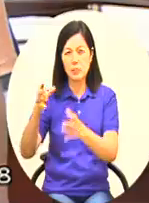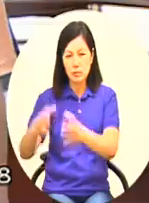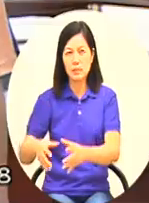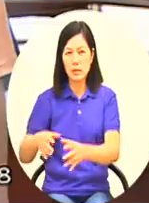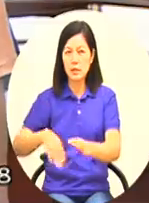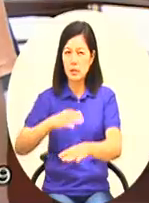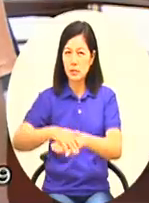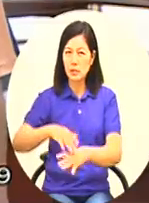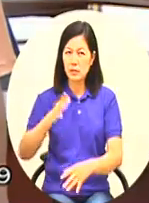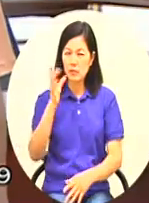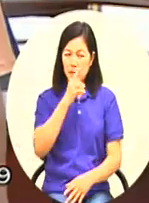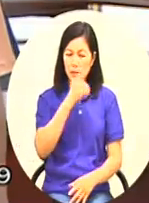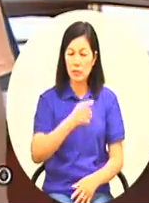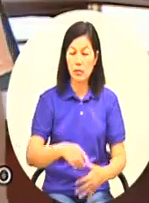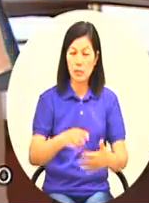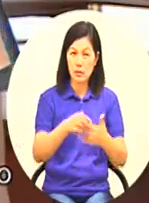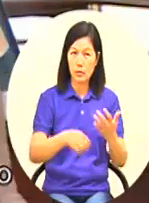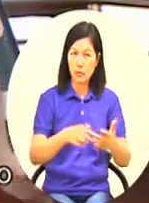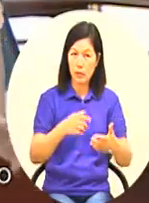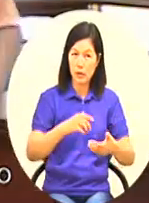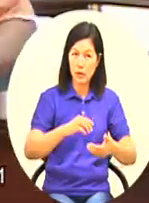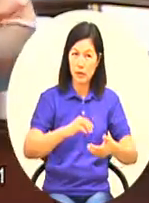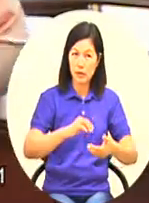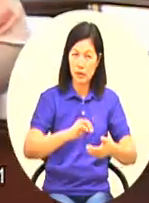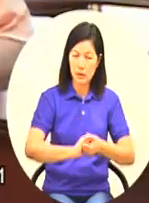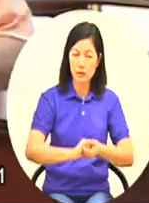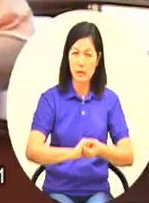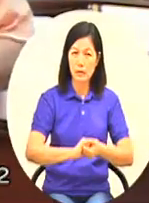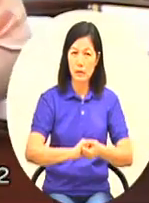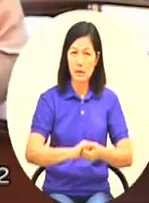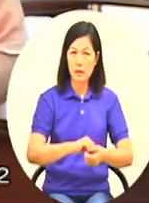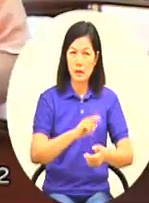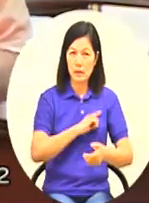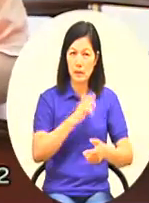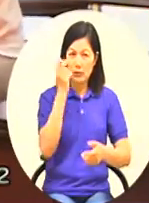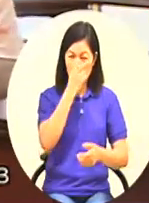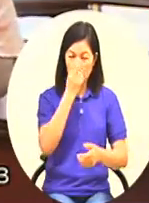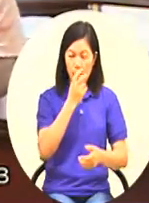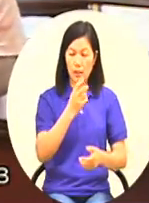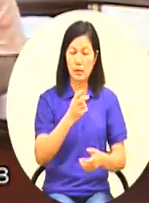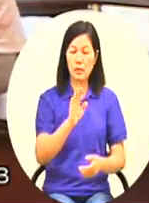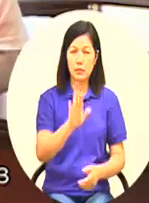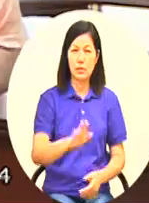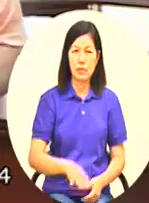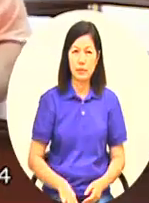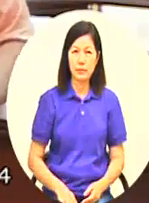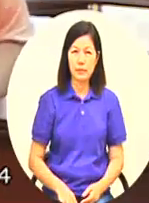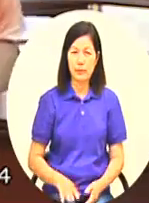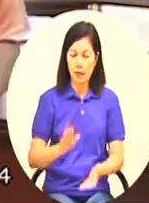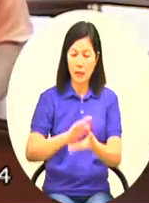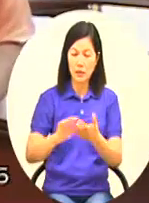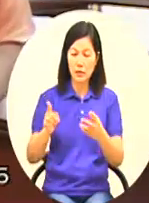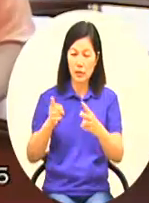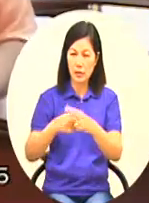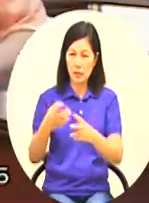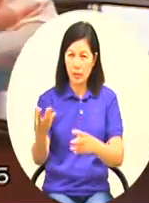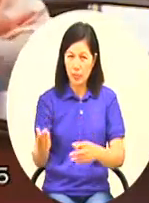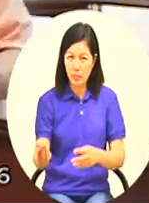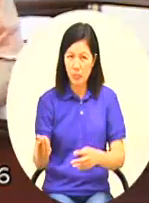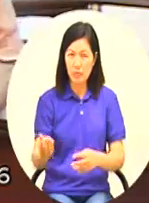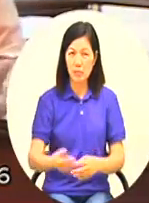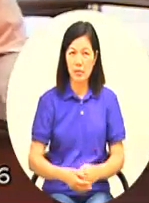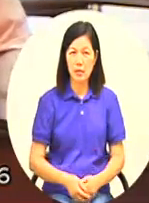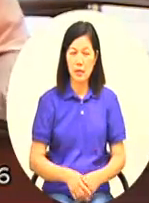面所规定的，对不对？吼，就是解决了小部分的人尔， 大多数的人呢，好、哦，